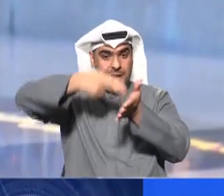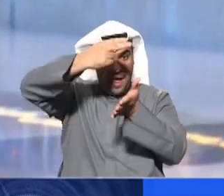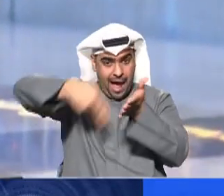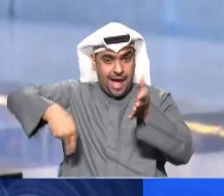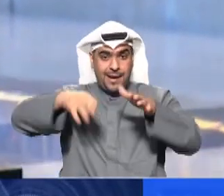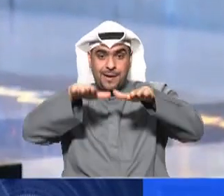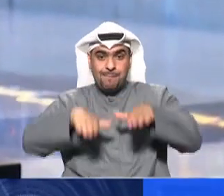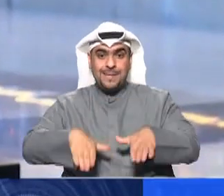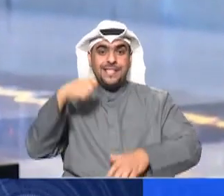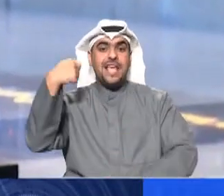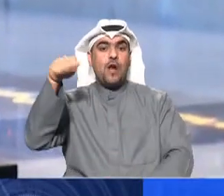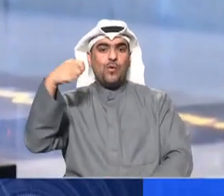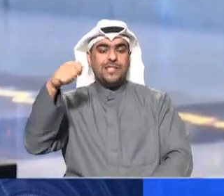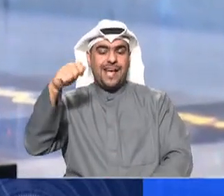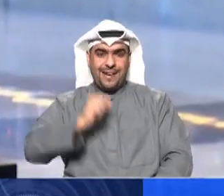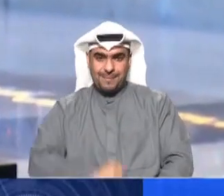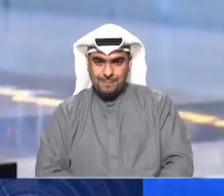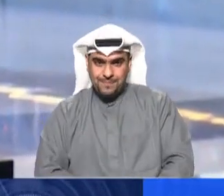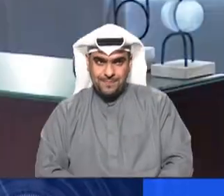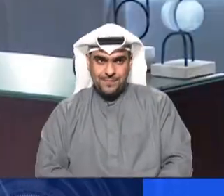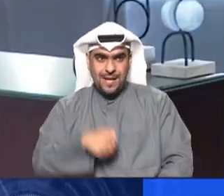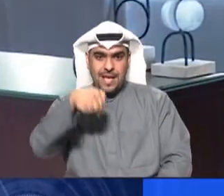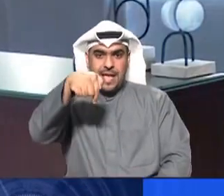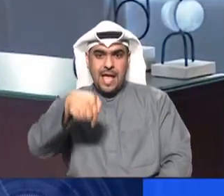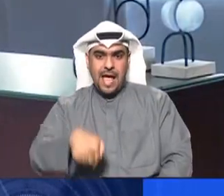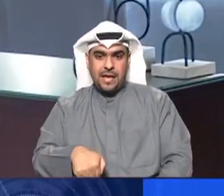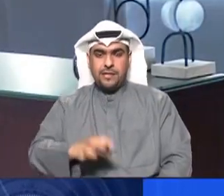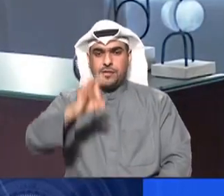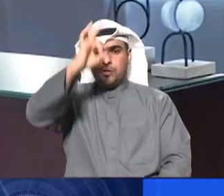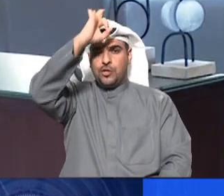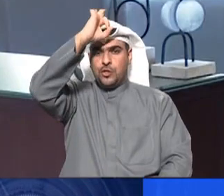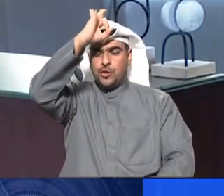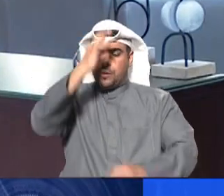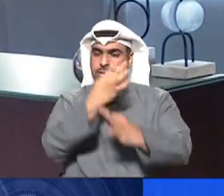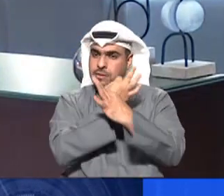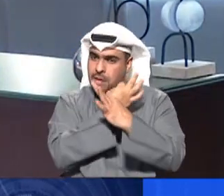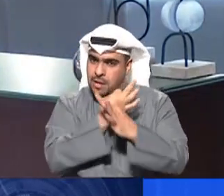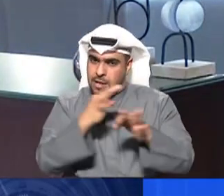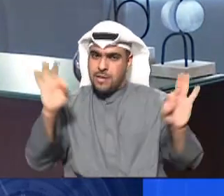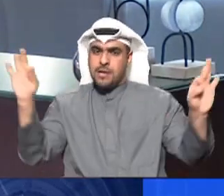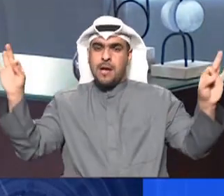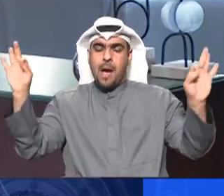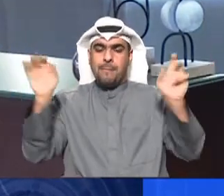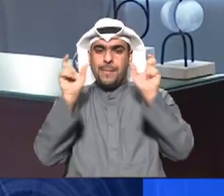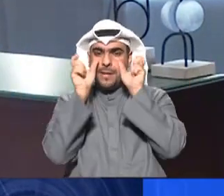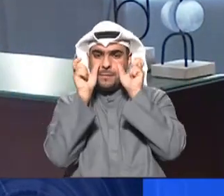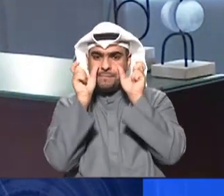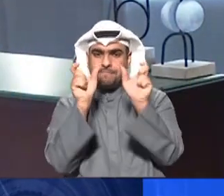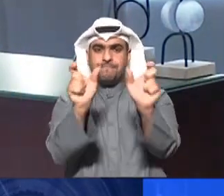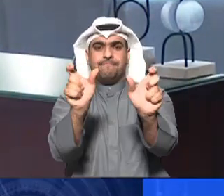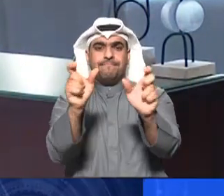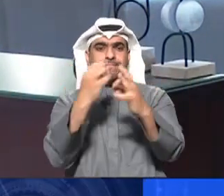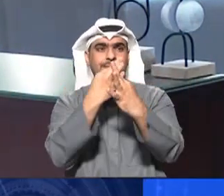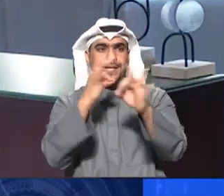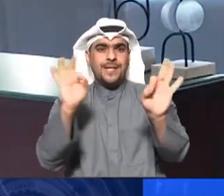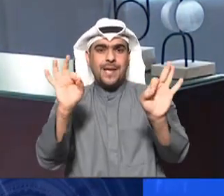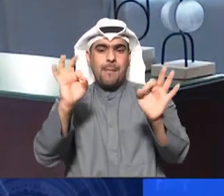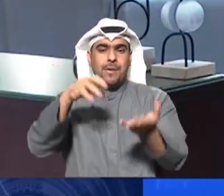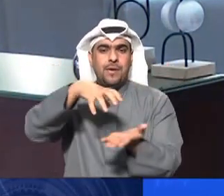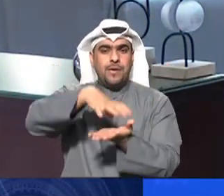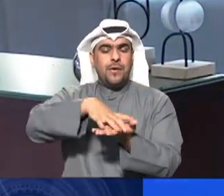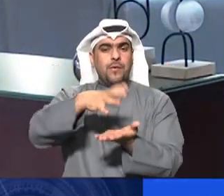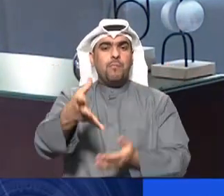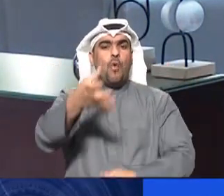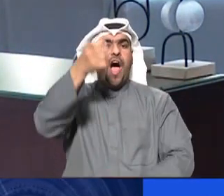انتشار أمني موسع في محافظات البلاد الست من قطاع الأمن العام والقطاعات الأمنية الميدانية الأخرى